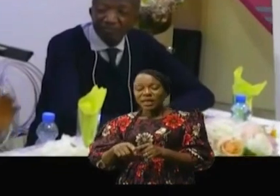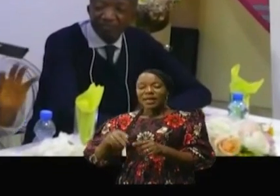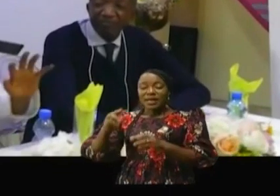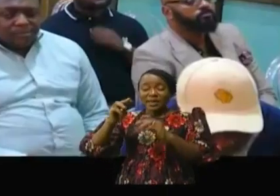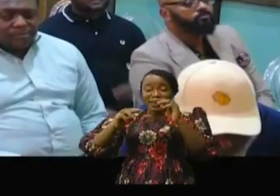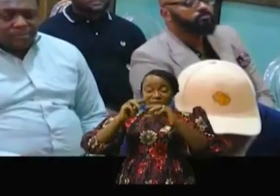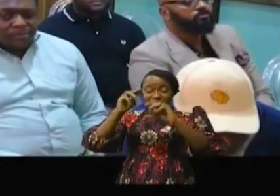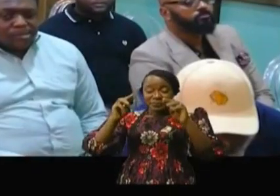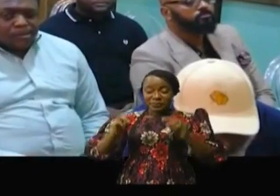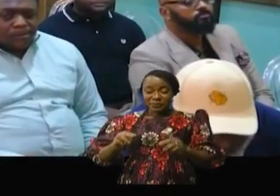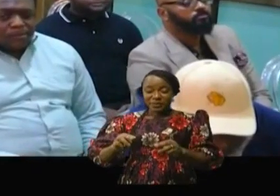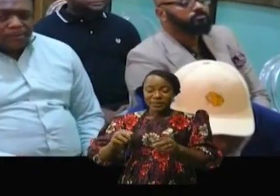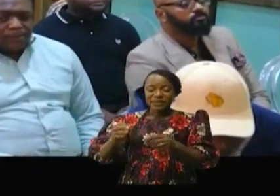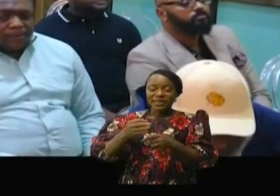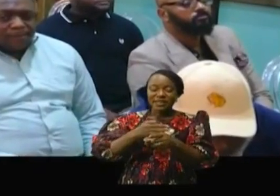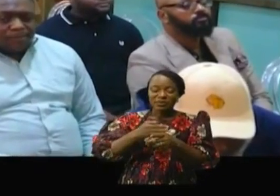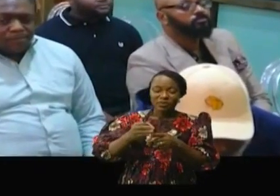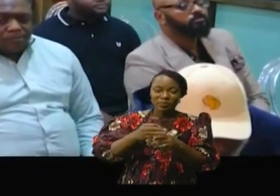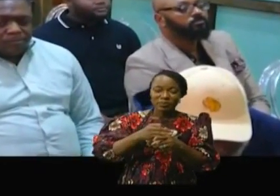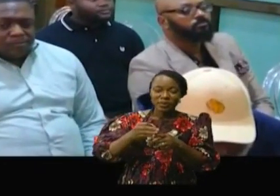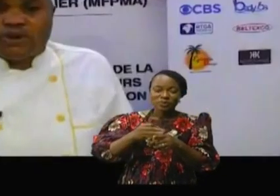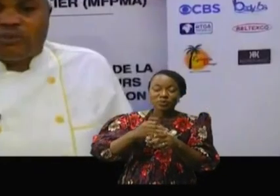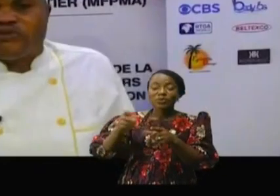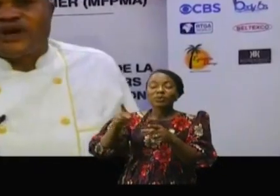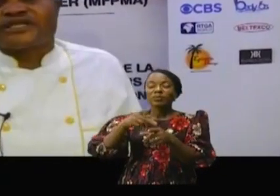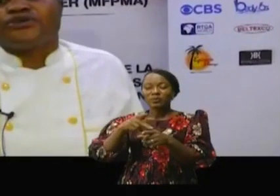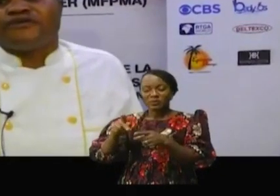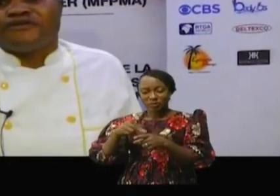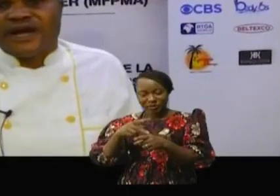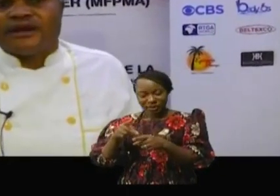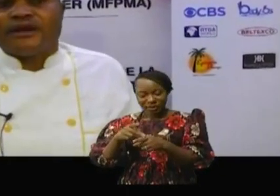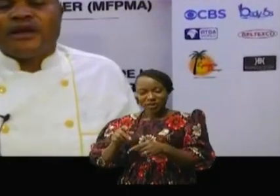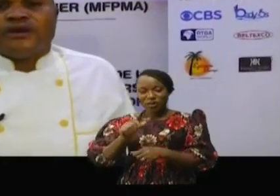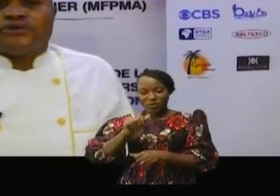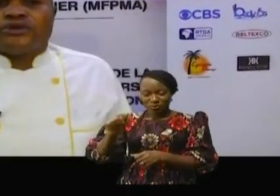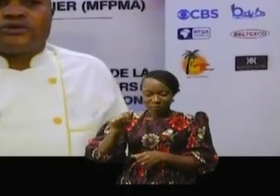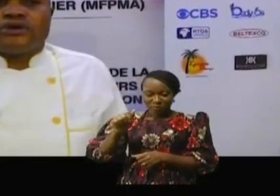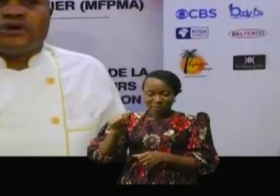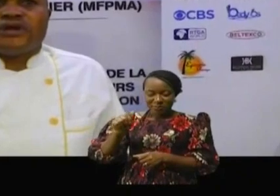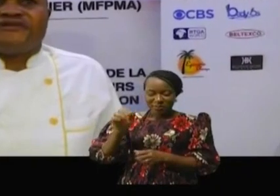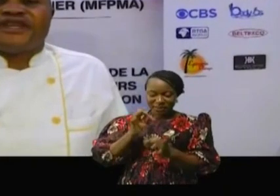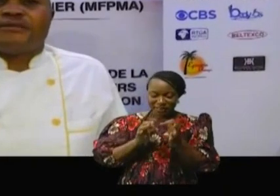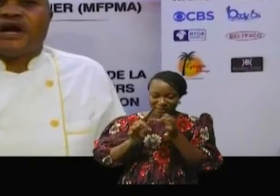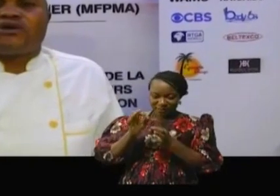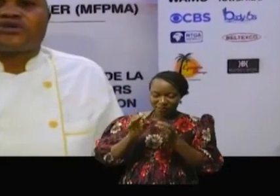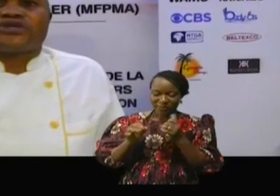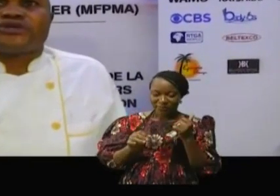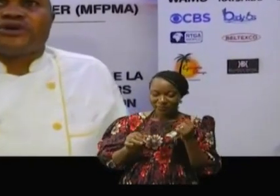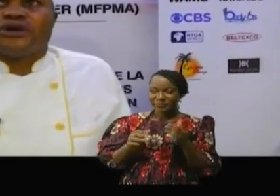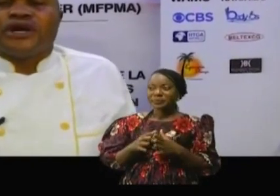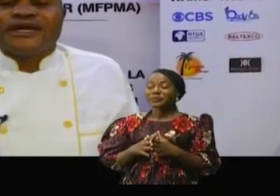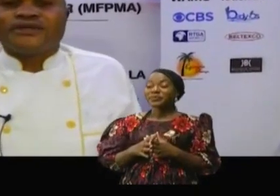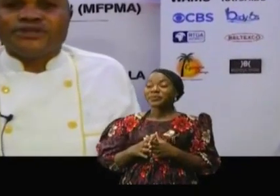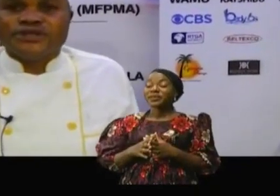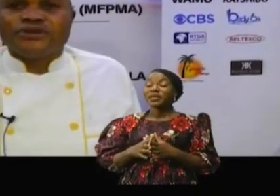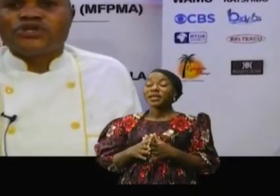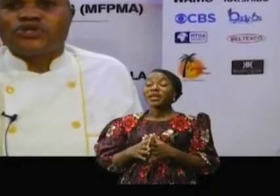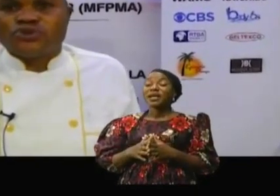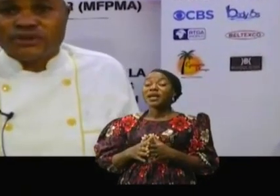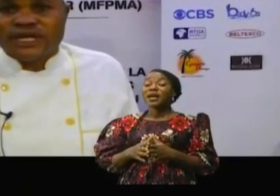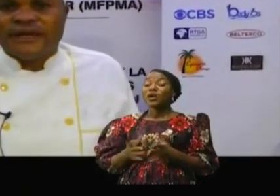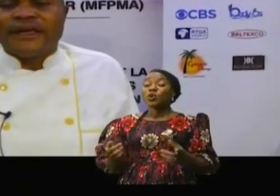Les DG de l'IPGA, Bakofa Kiomba, en donnent ici la quintessence. L'événement consiste